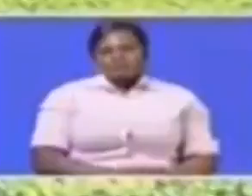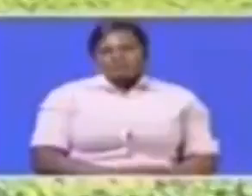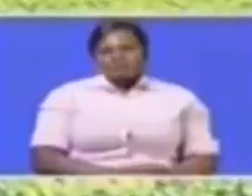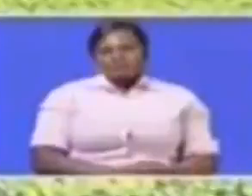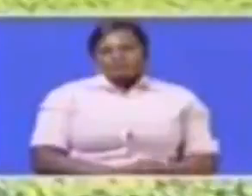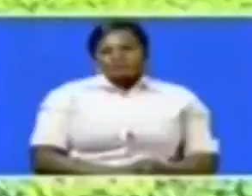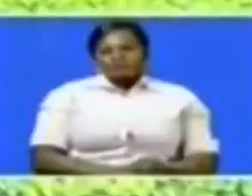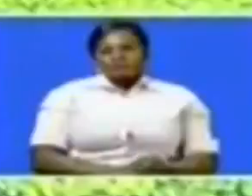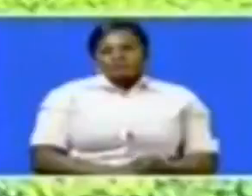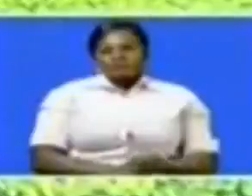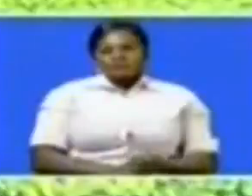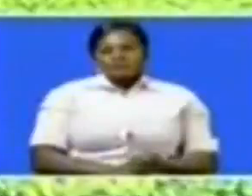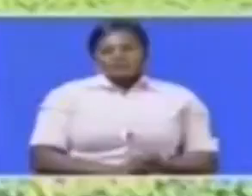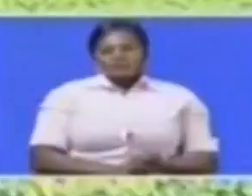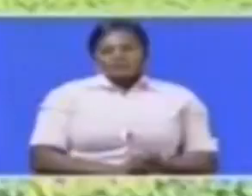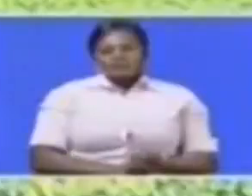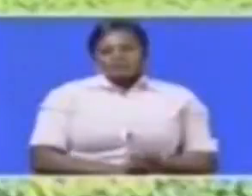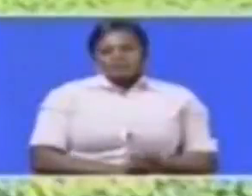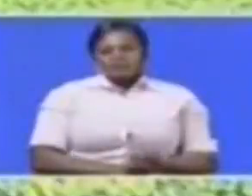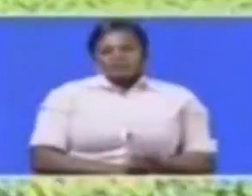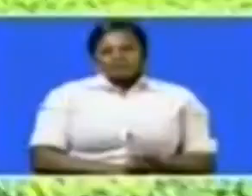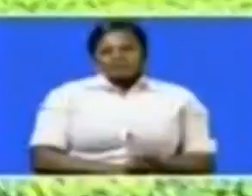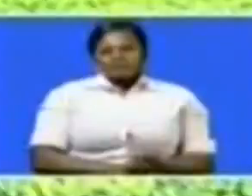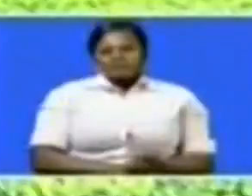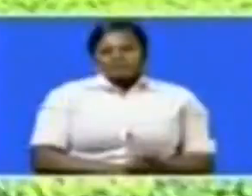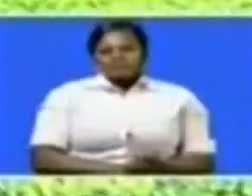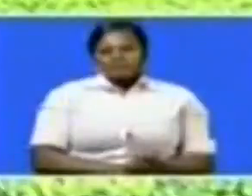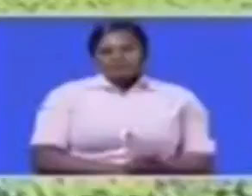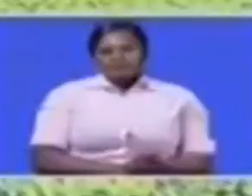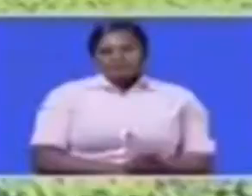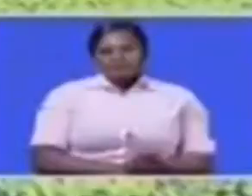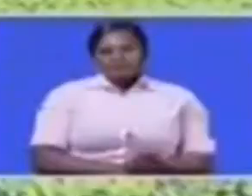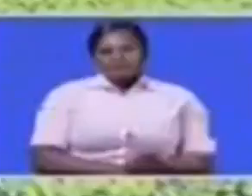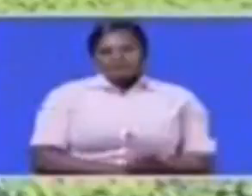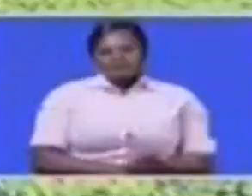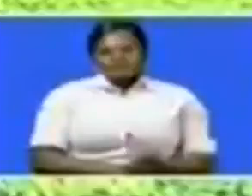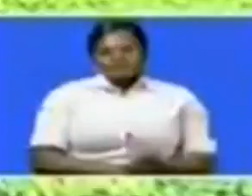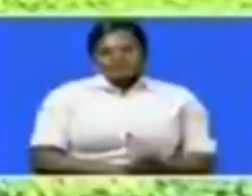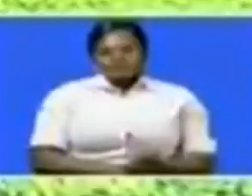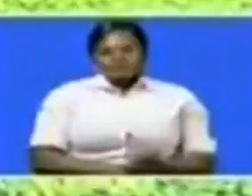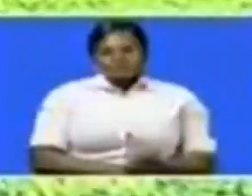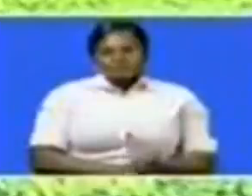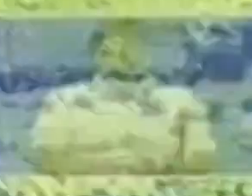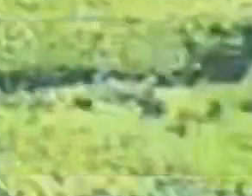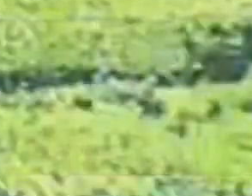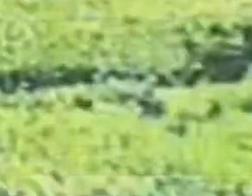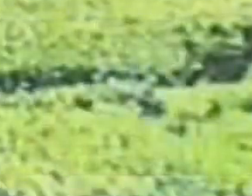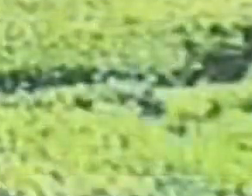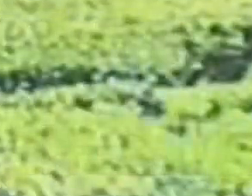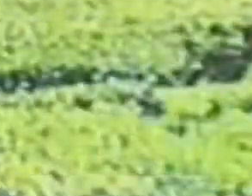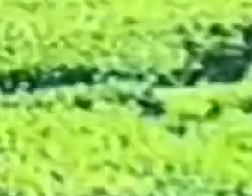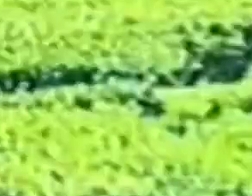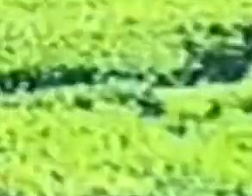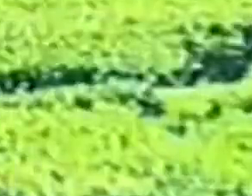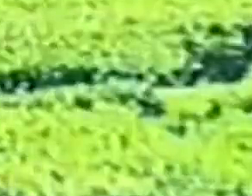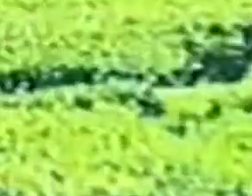Hata hivyo, tukiendelea na taarifa zaidi, kundi moja la wanaharakati sasa linawataka makamishna wanane wa tume ya ardhi